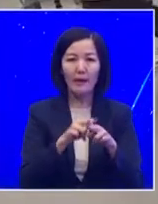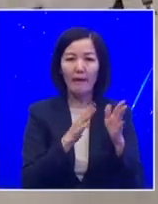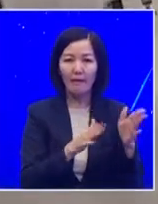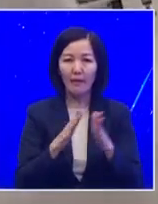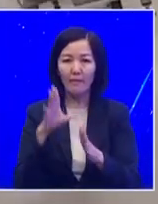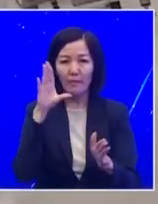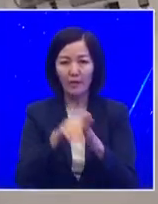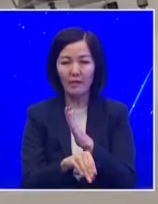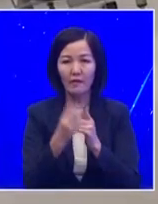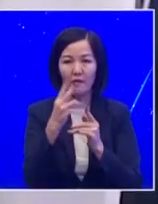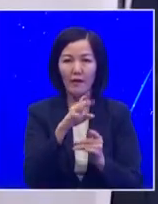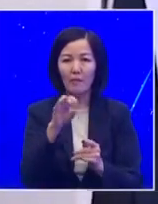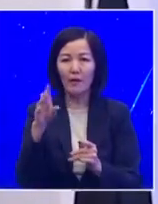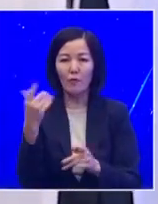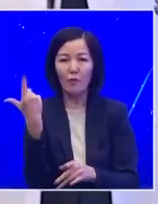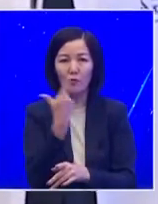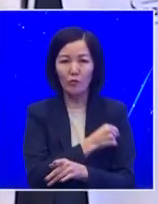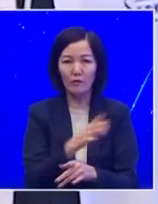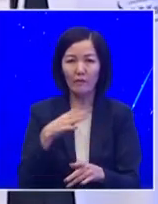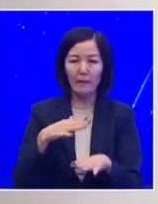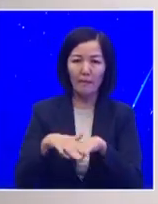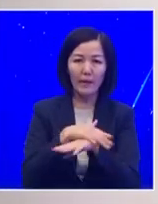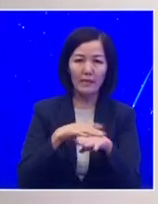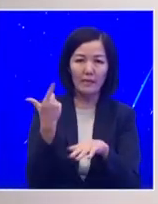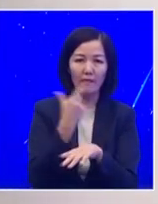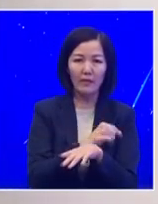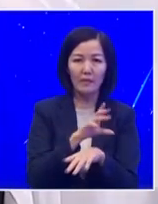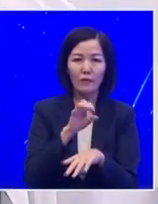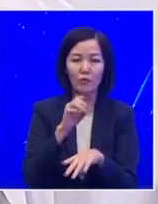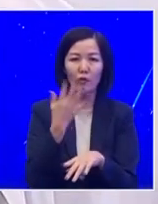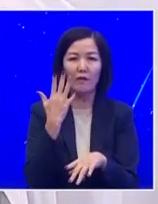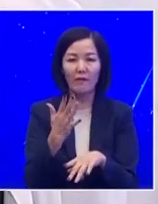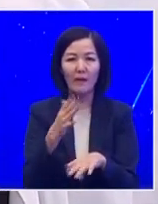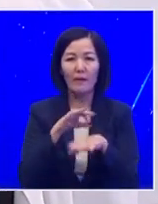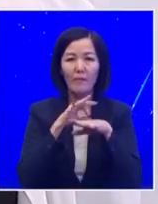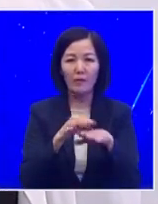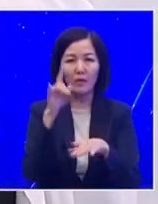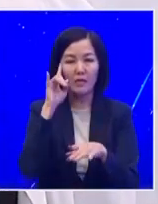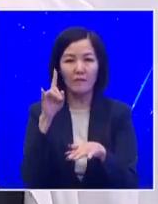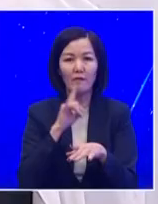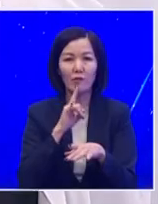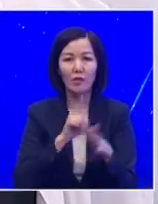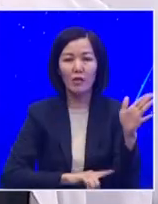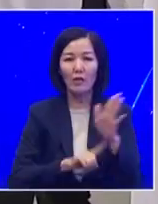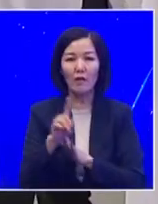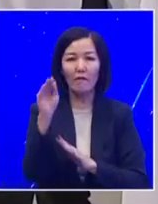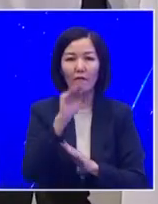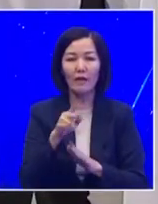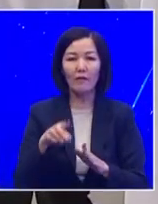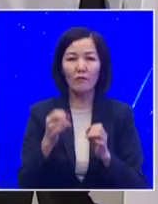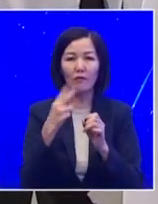будет произведено 2 миллиона доз вакцин. Массовая вакцинация «Спутник Ви», произведенная в Казахстане, начнется в